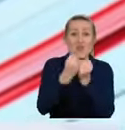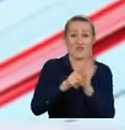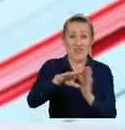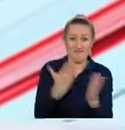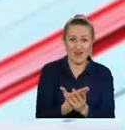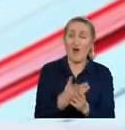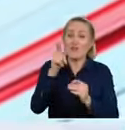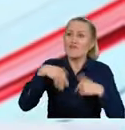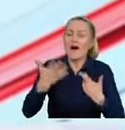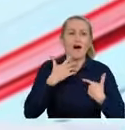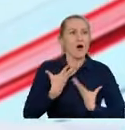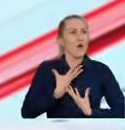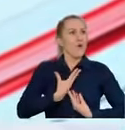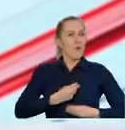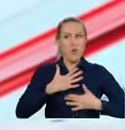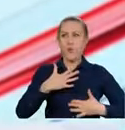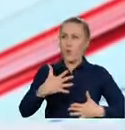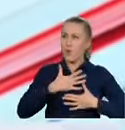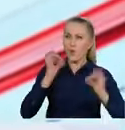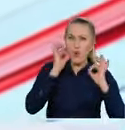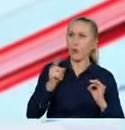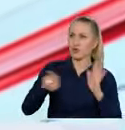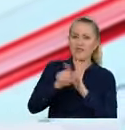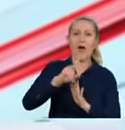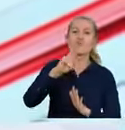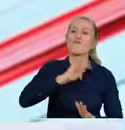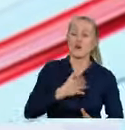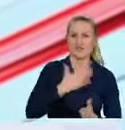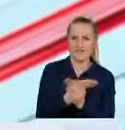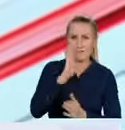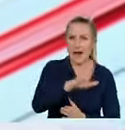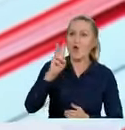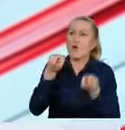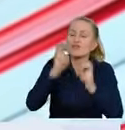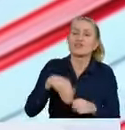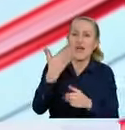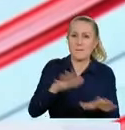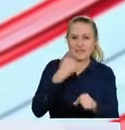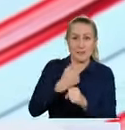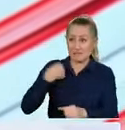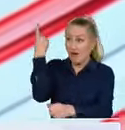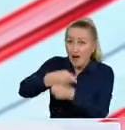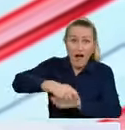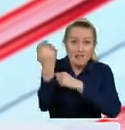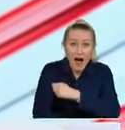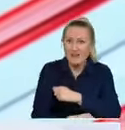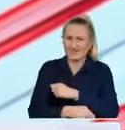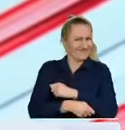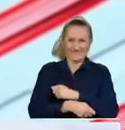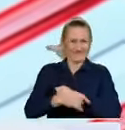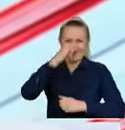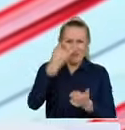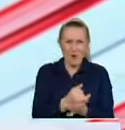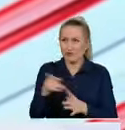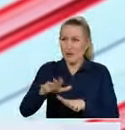oddychanie pełną piersią polskim przedsiębiorcom, którzy tworzą miejsca pracy. Nie wolno ich karać. Skończmy z tym karaniem w Polsce za